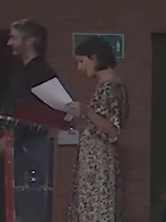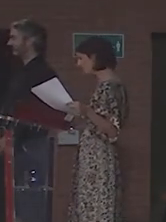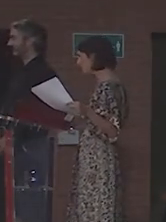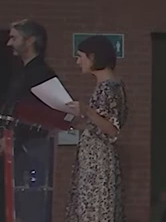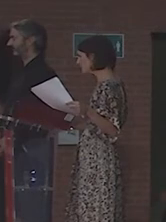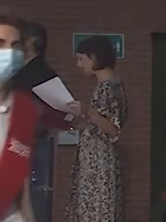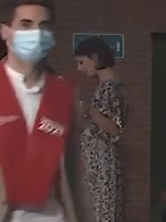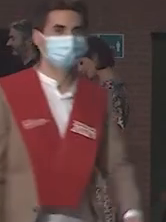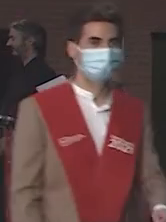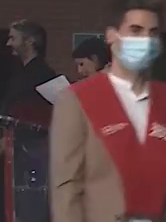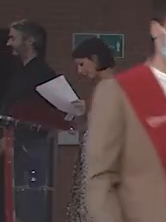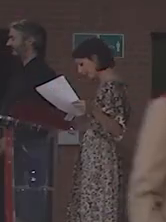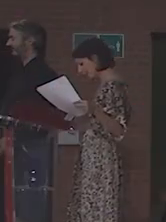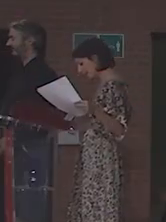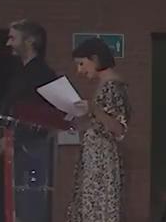Gianluca Díaz Ponzi.